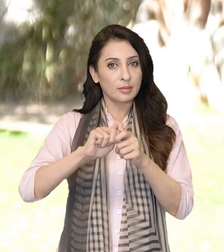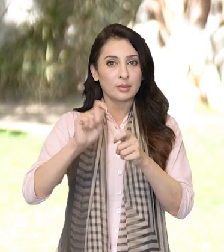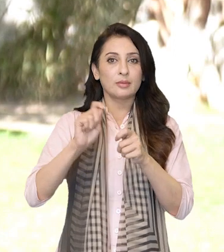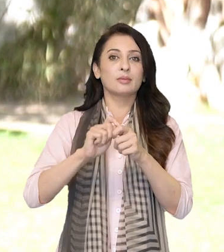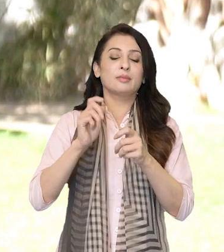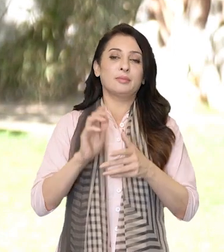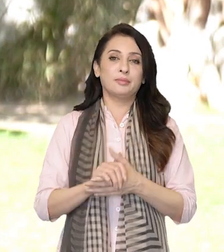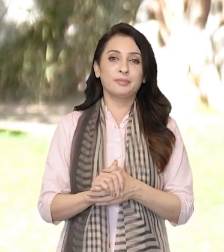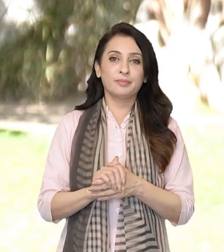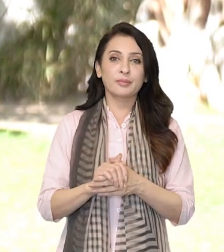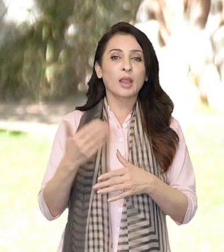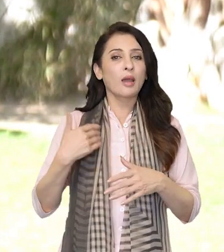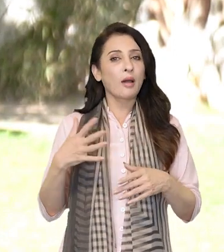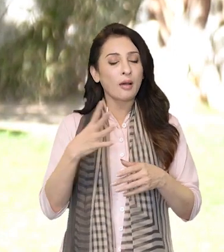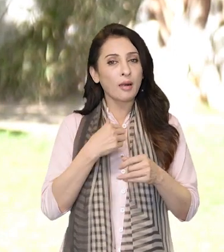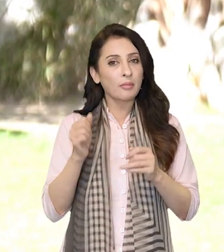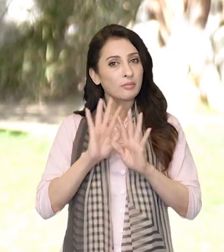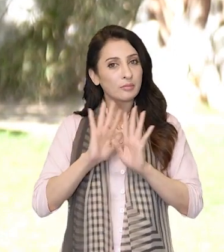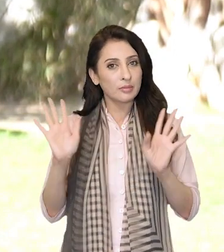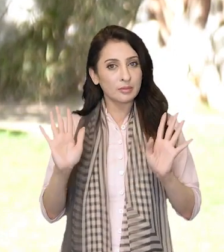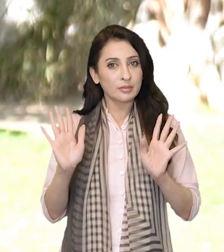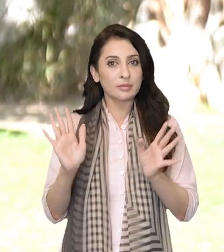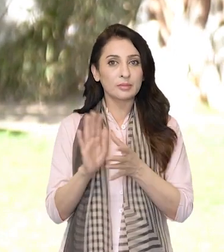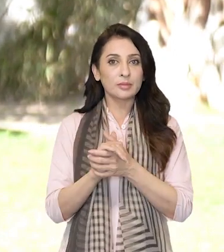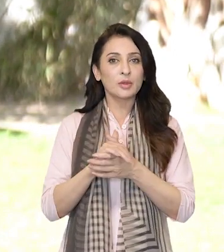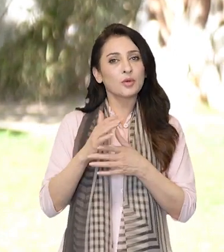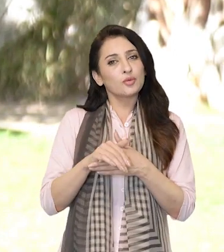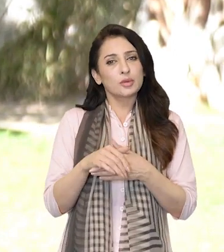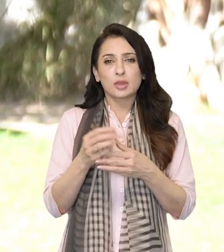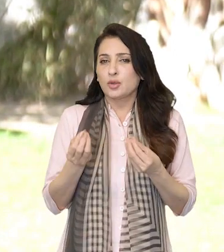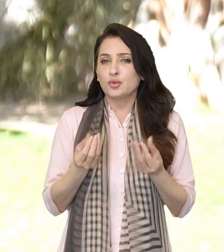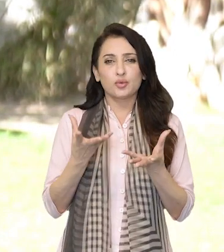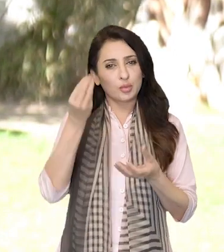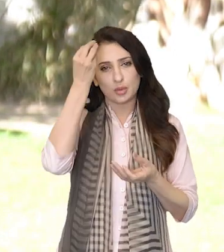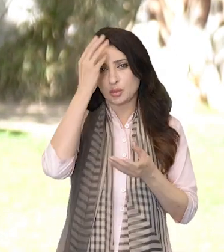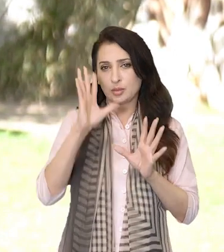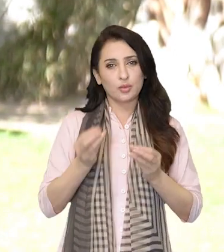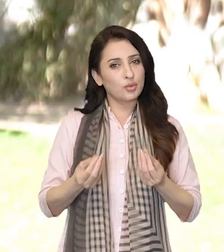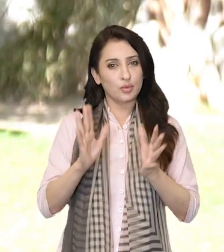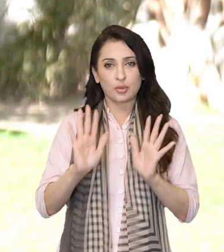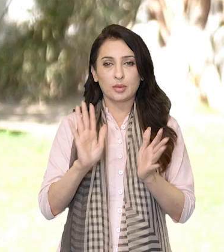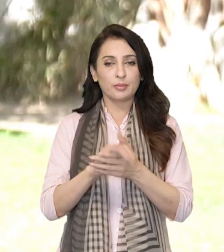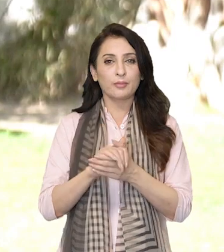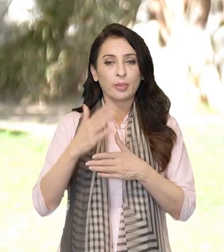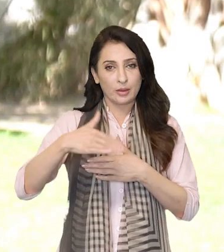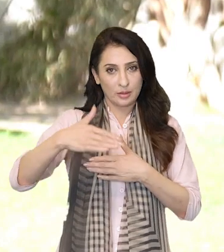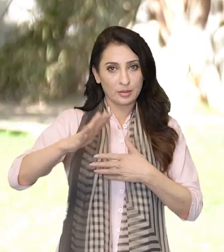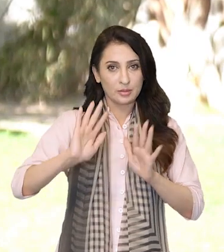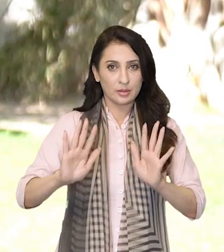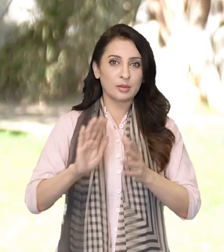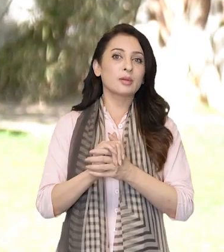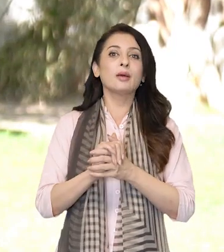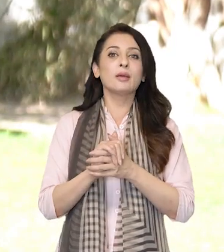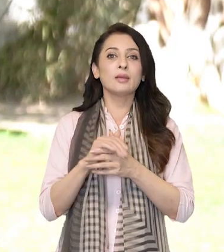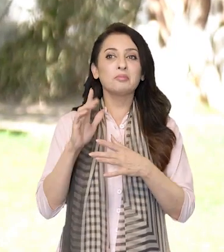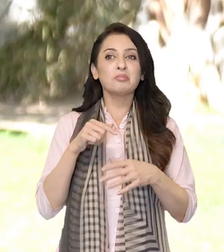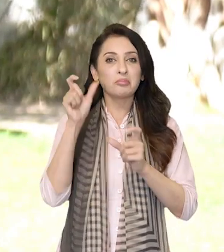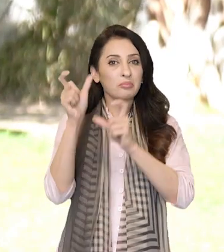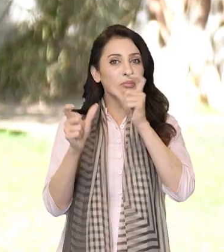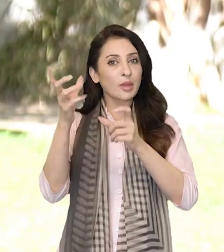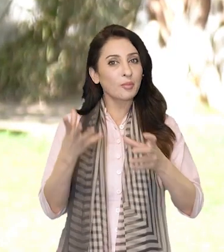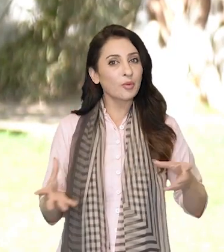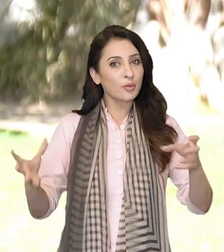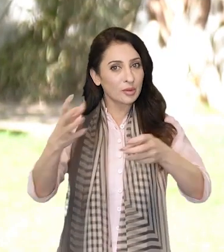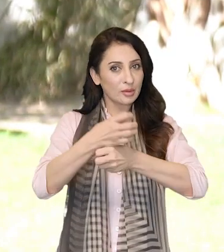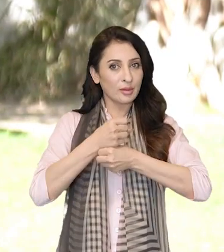ऑफ द एवरीबडी दैट्स इन्वॉल्व। तो हम सिर्फ उसकी बेसिकली फाउंडर्स हैं, लेकिन उसके बाद ये कंटिन्यू हुआ है बिकॉज़